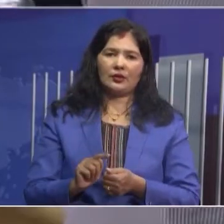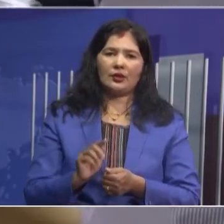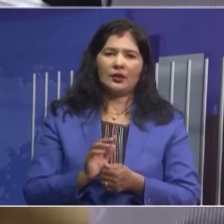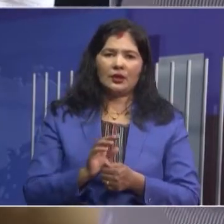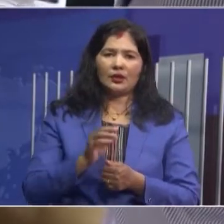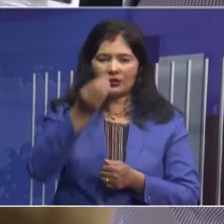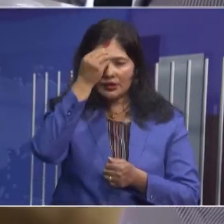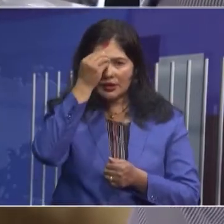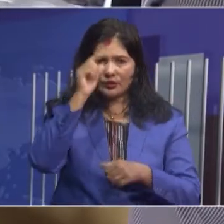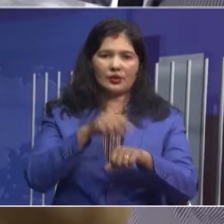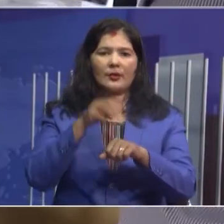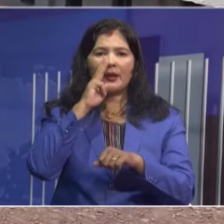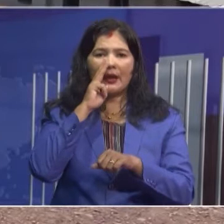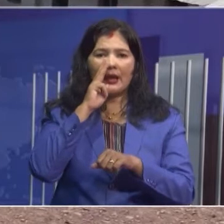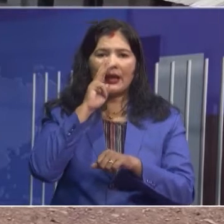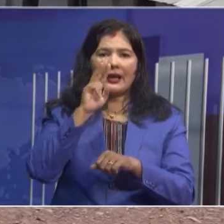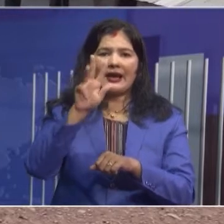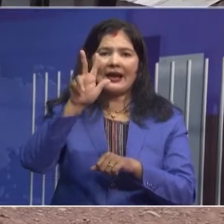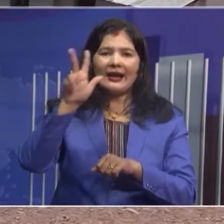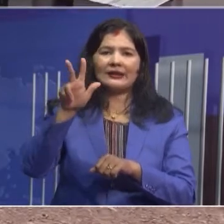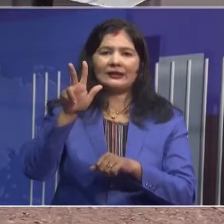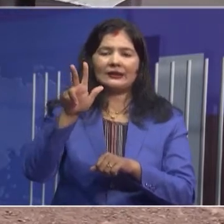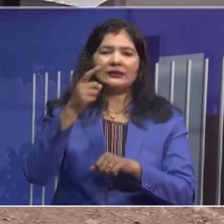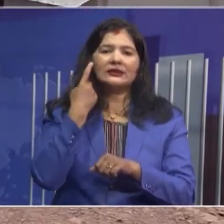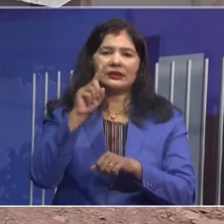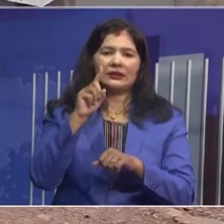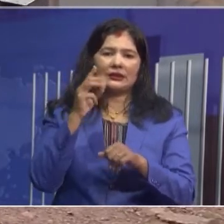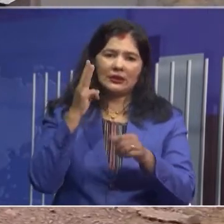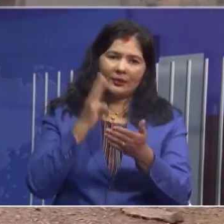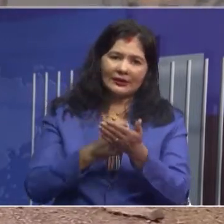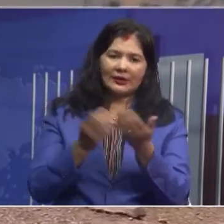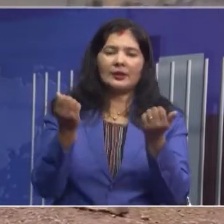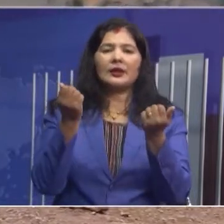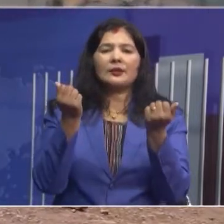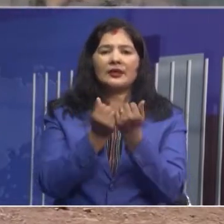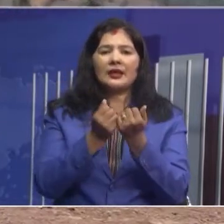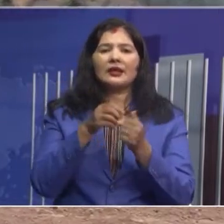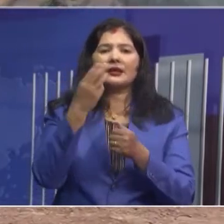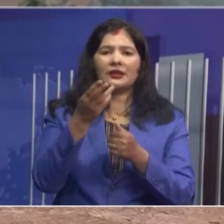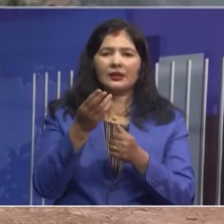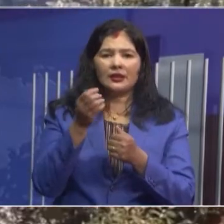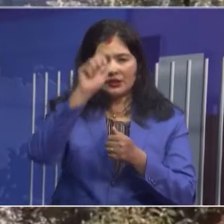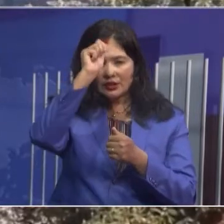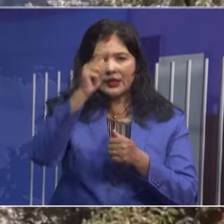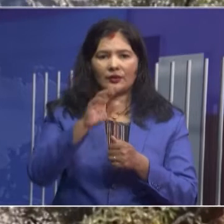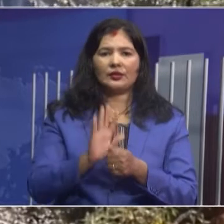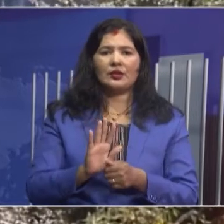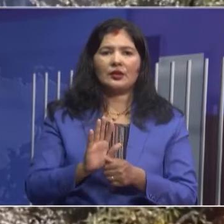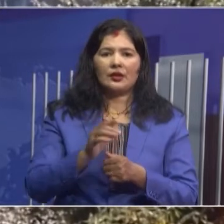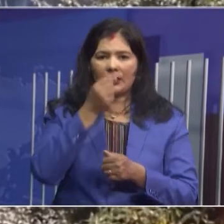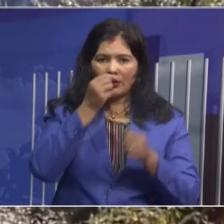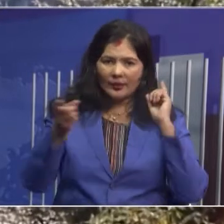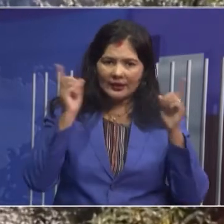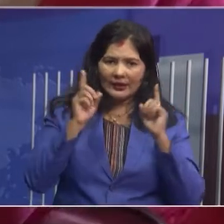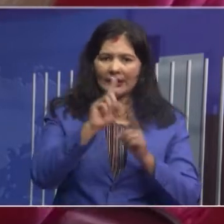पनि दसैँको समयमा आठ दिन मात्रै बिदा दिने भएको छ दश र चन्द पाटन नगरपालिका र सिगास गाउँपालिकाले